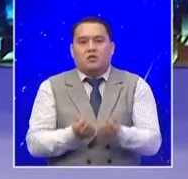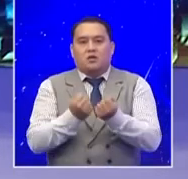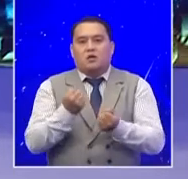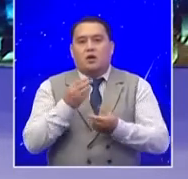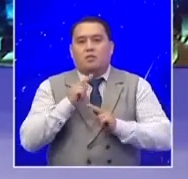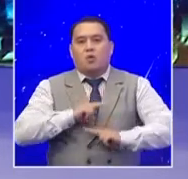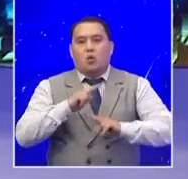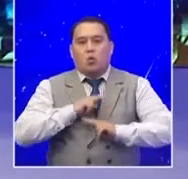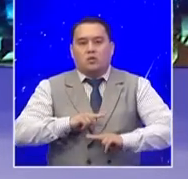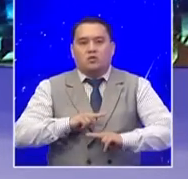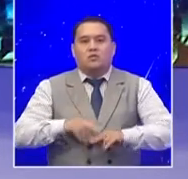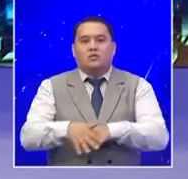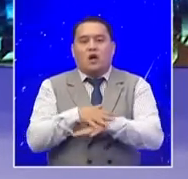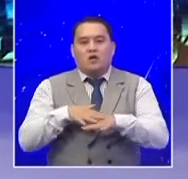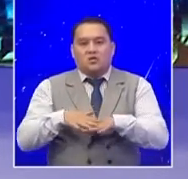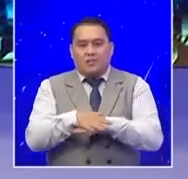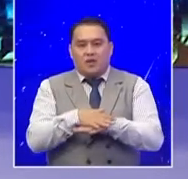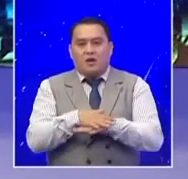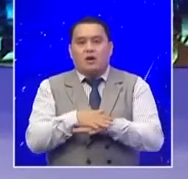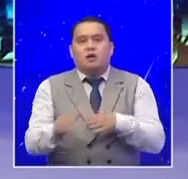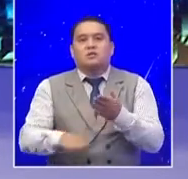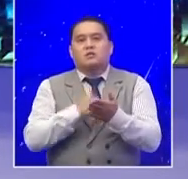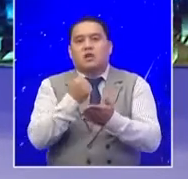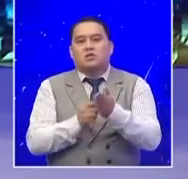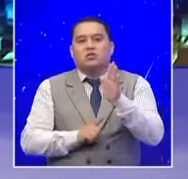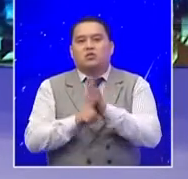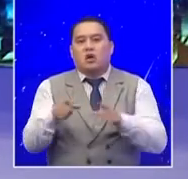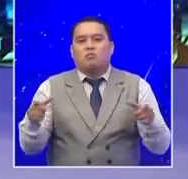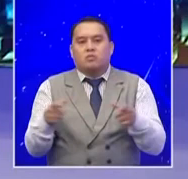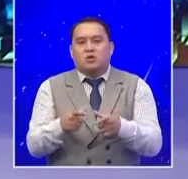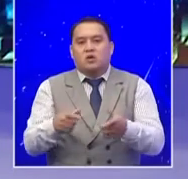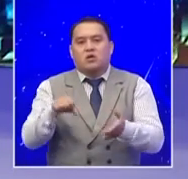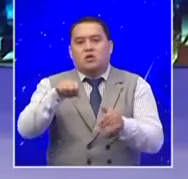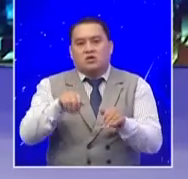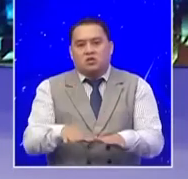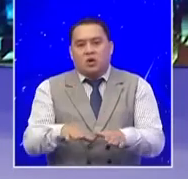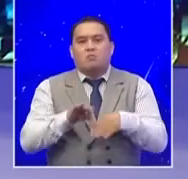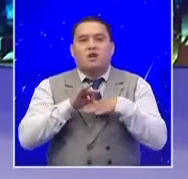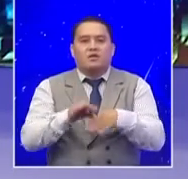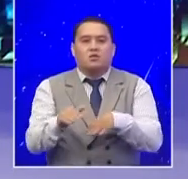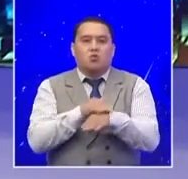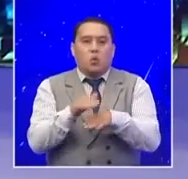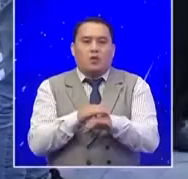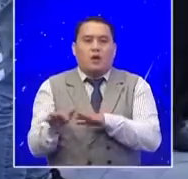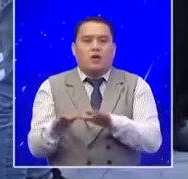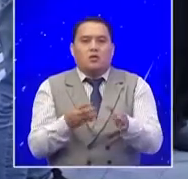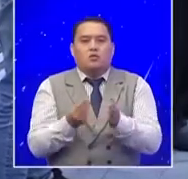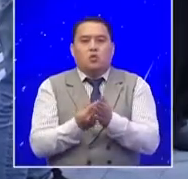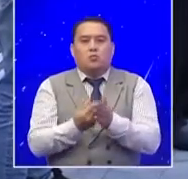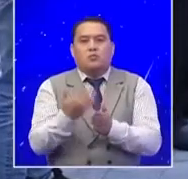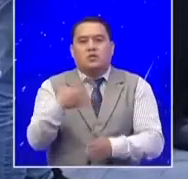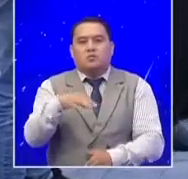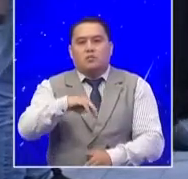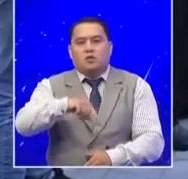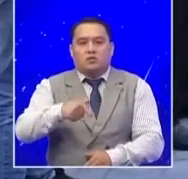своим работникам и уязвимым слоям населения. С начала пандемии ими было принято решение о проведении благотворительной акции на сумму